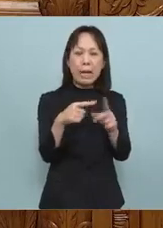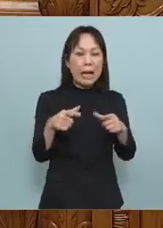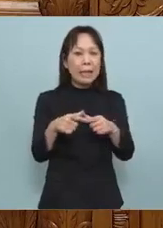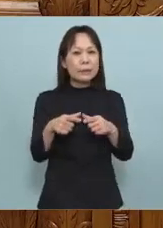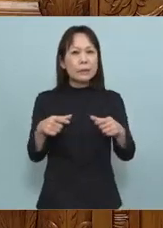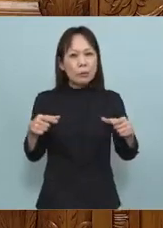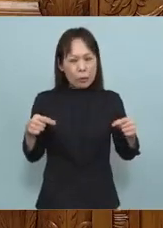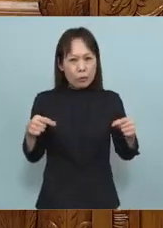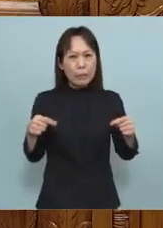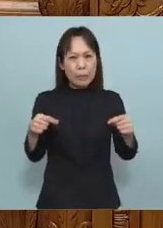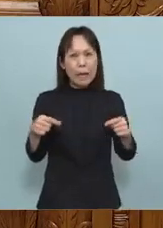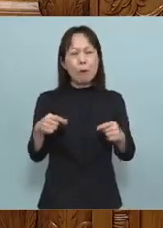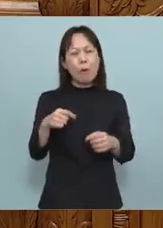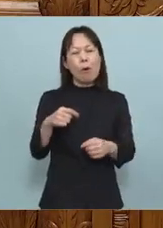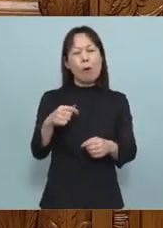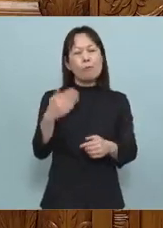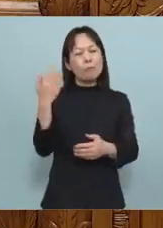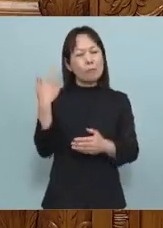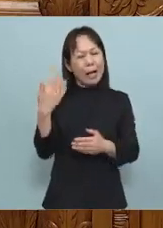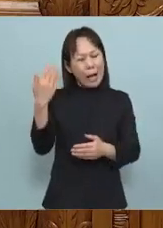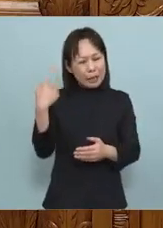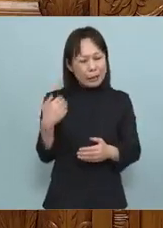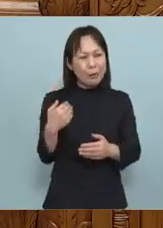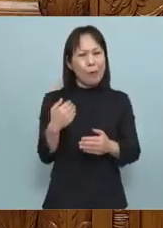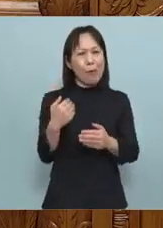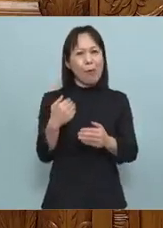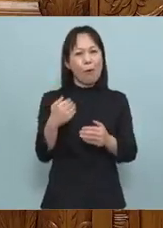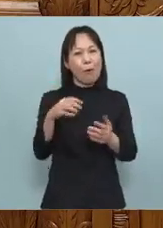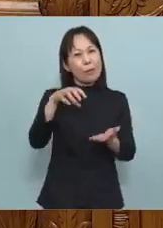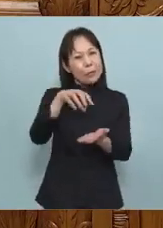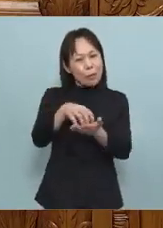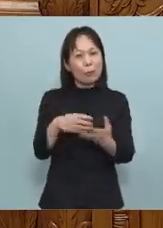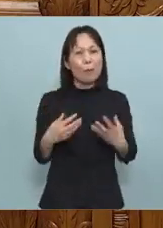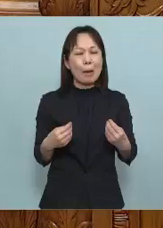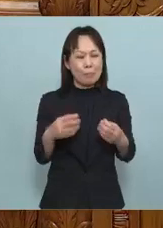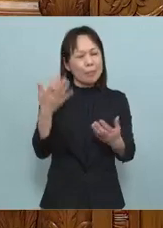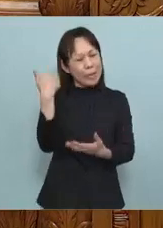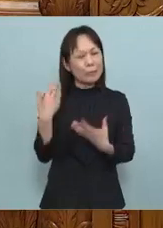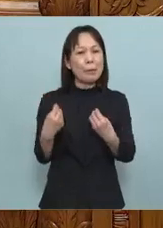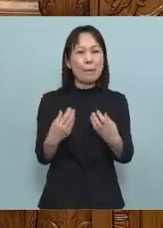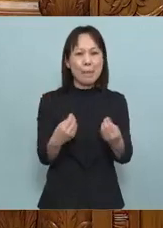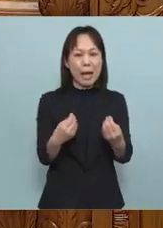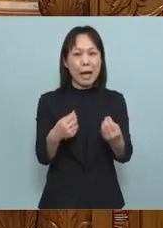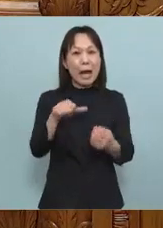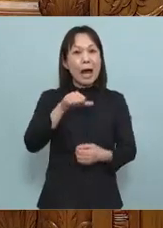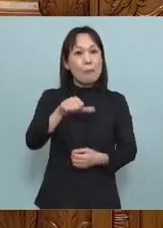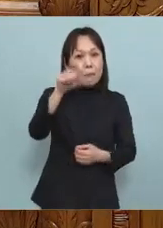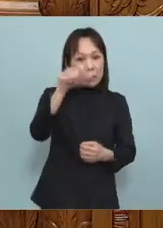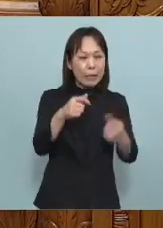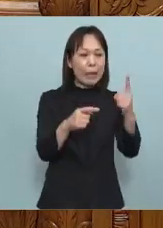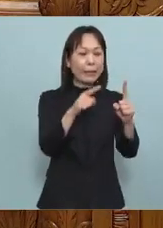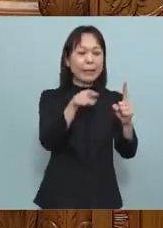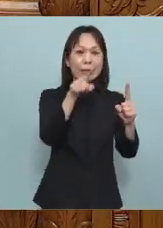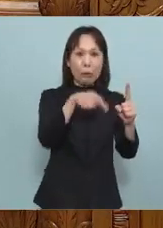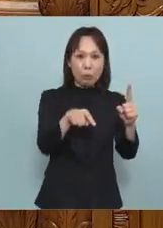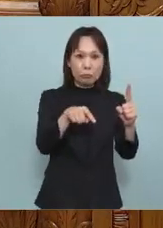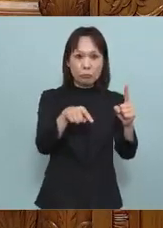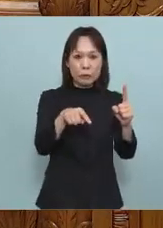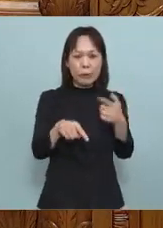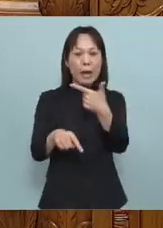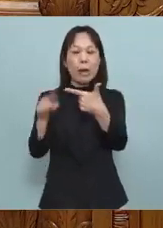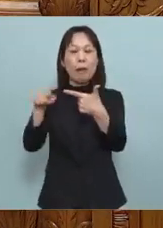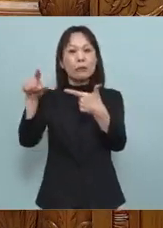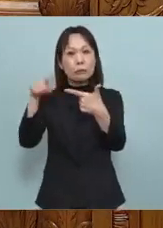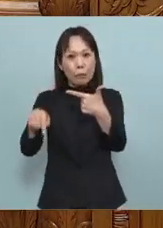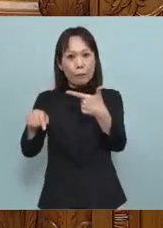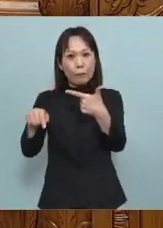が化石賞を受賞した理由です。アンモニアは1トンの製造に対し 1.6 トンの